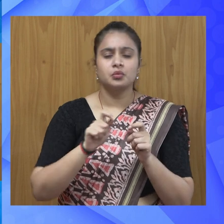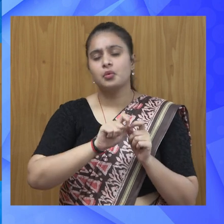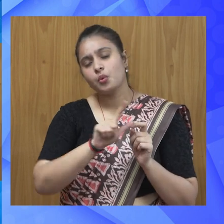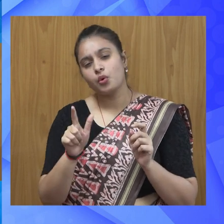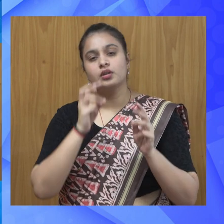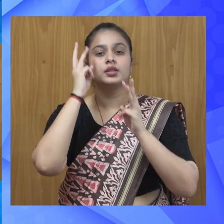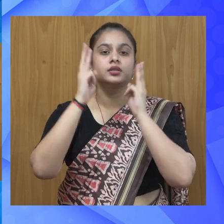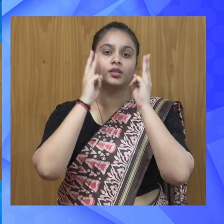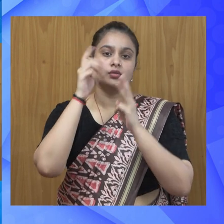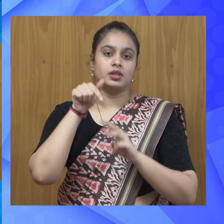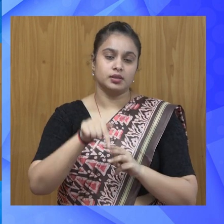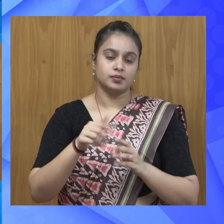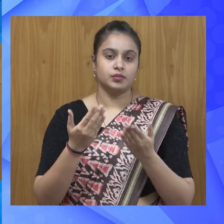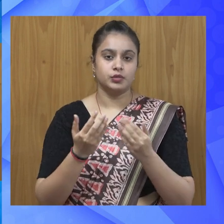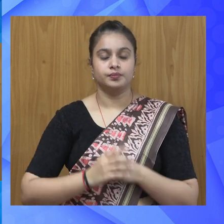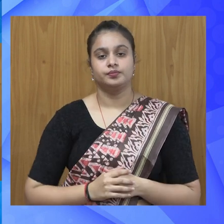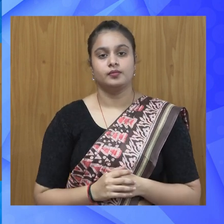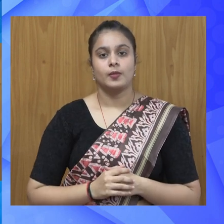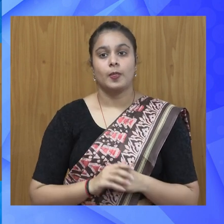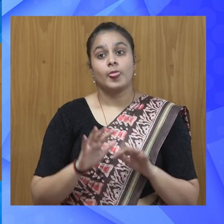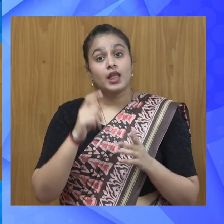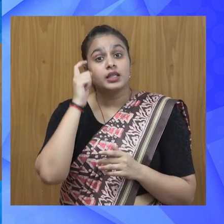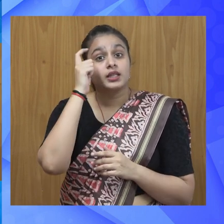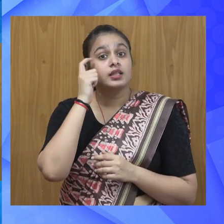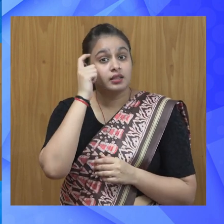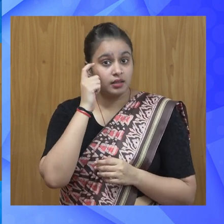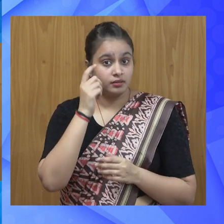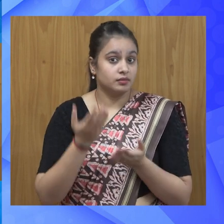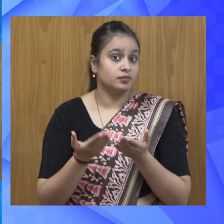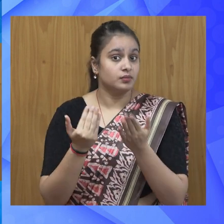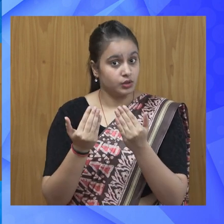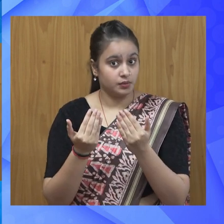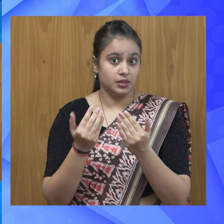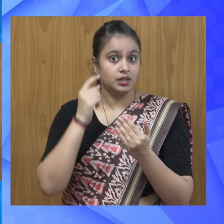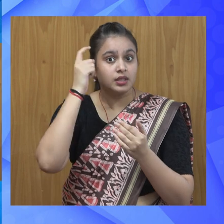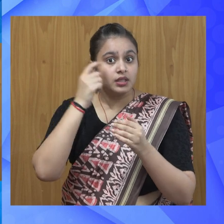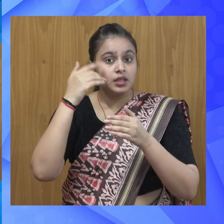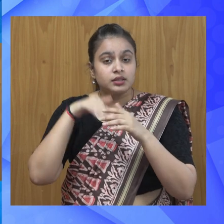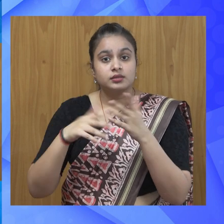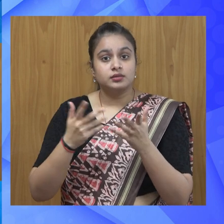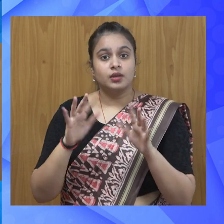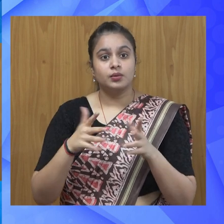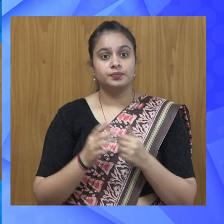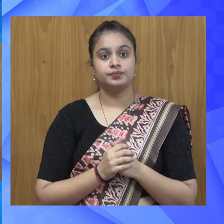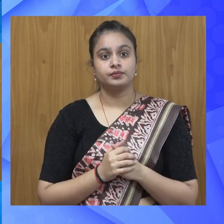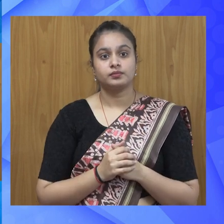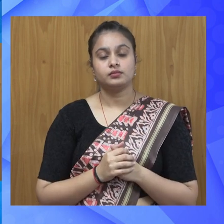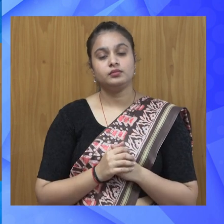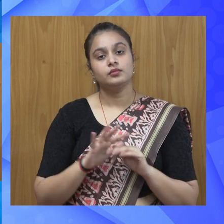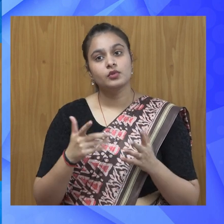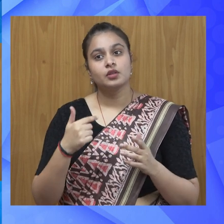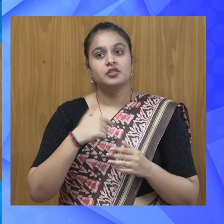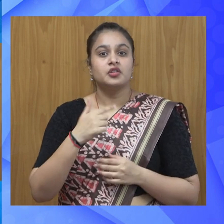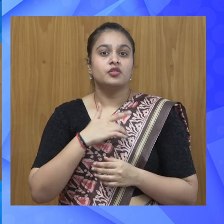स्ट्रेस का सिम्टम हो सकता है। थिंकिंग में, सोच में भी प्रॉब्लम हो सकती है, जैसे कि आपको